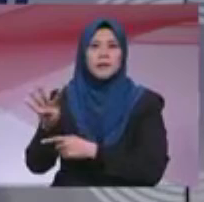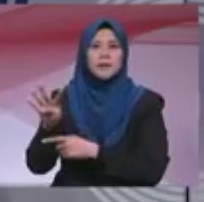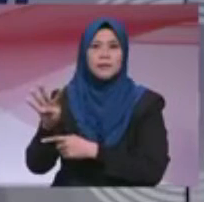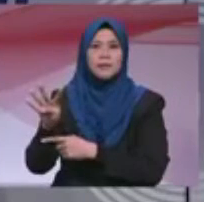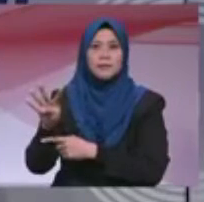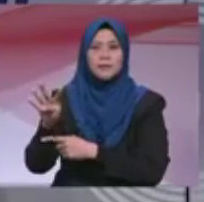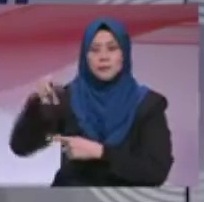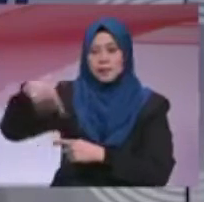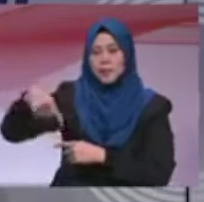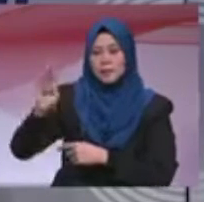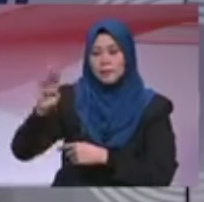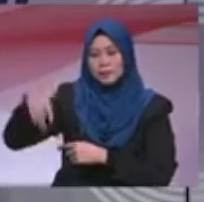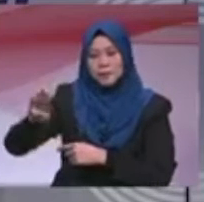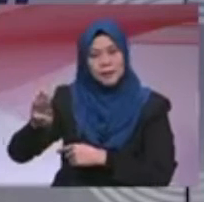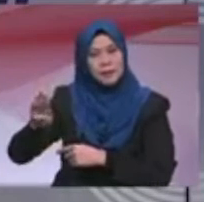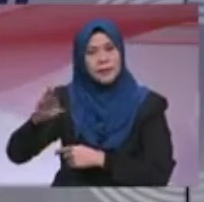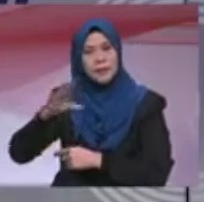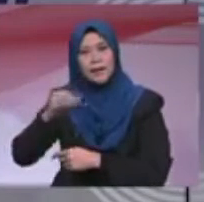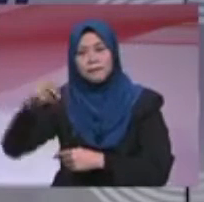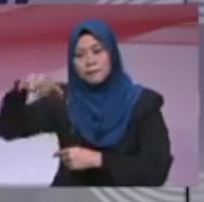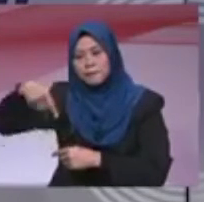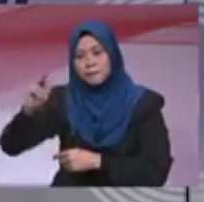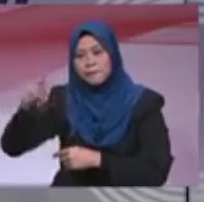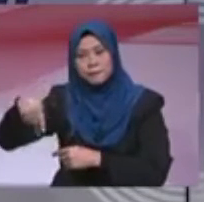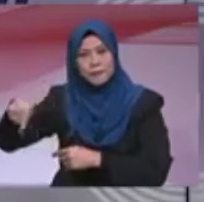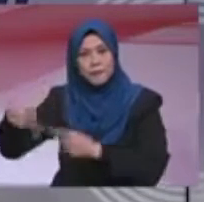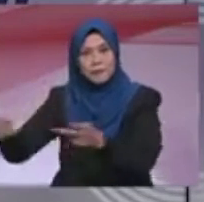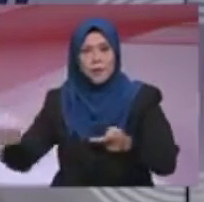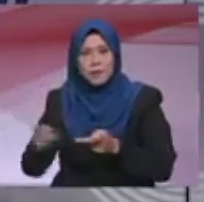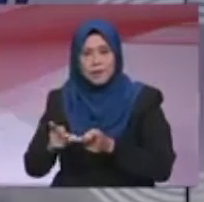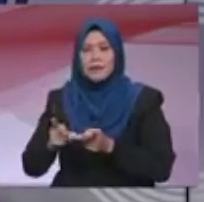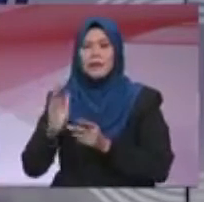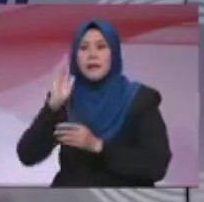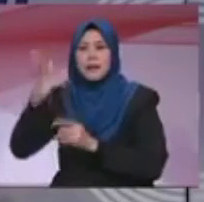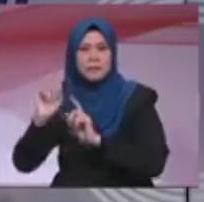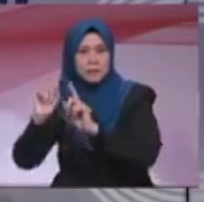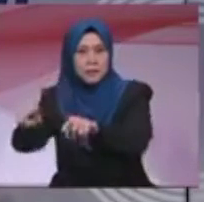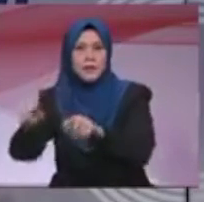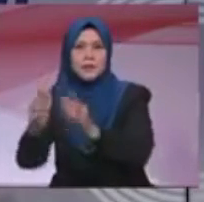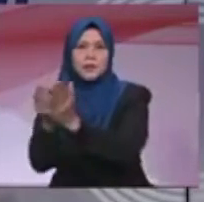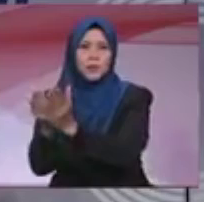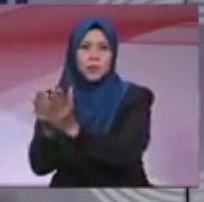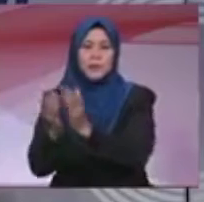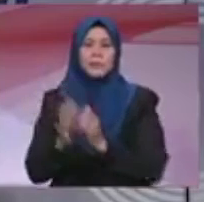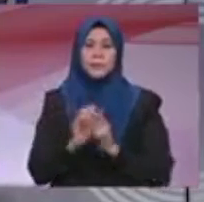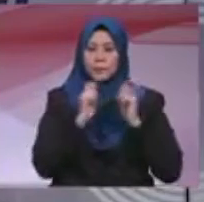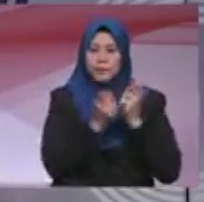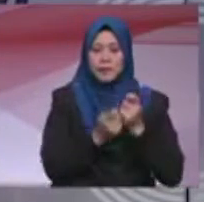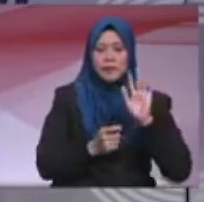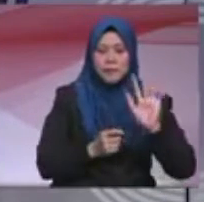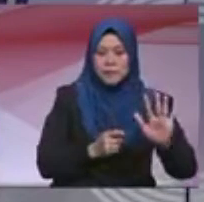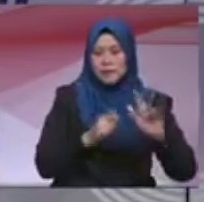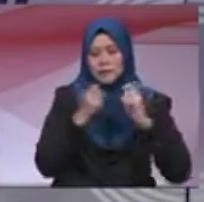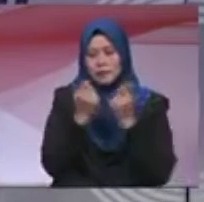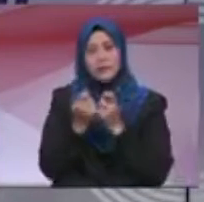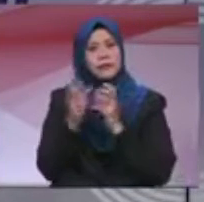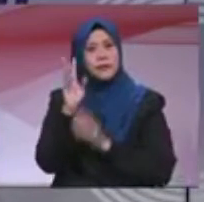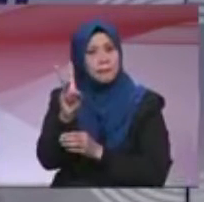negeri PKPB dan PKPP akan ke sekolah. Dan begitu jugalah tingkatan 5 dan tingkatan